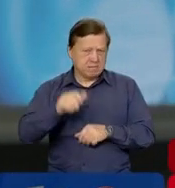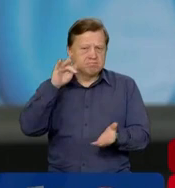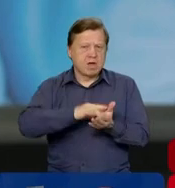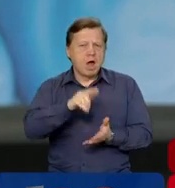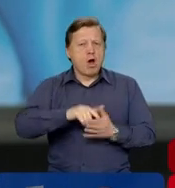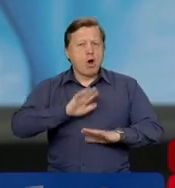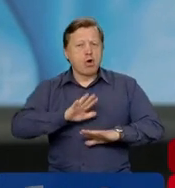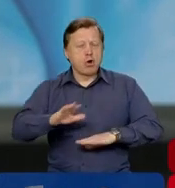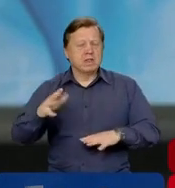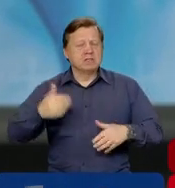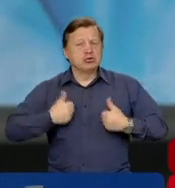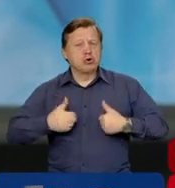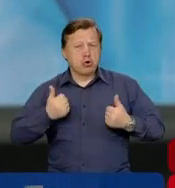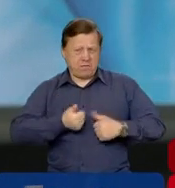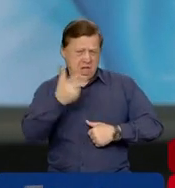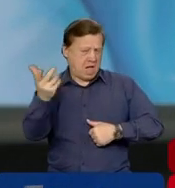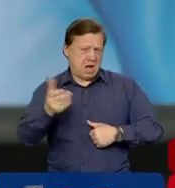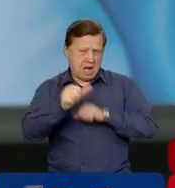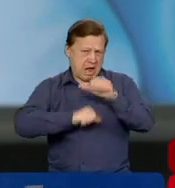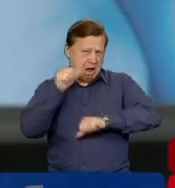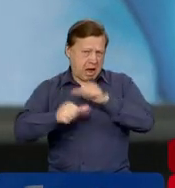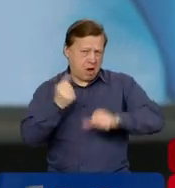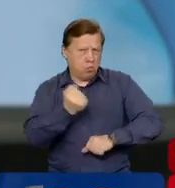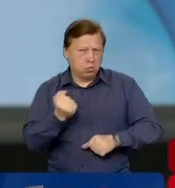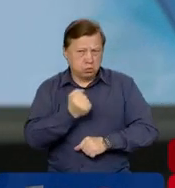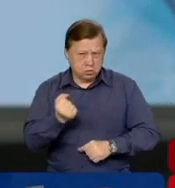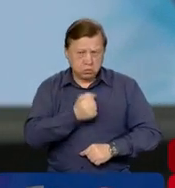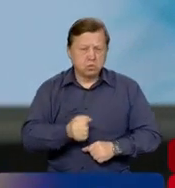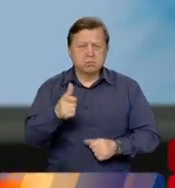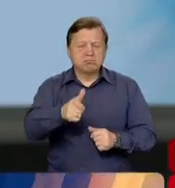lat jako środek, jako sposób na